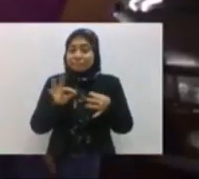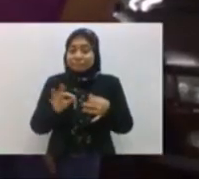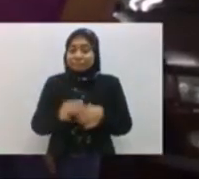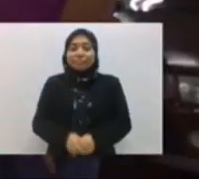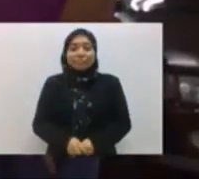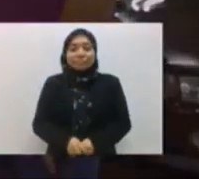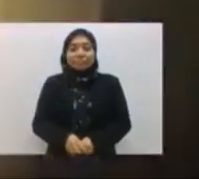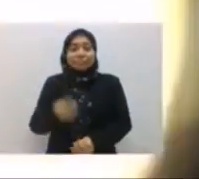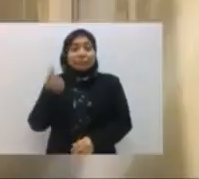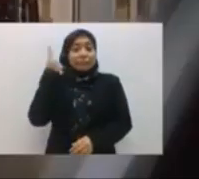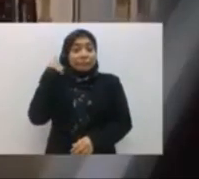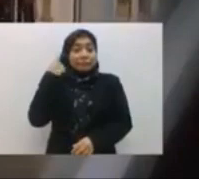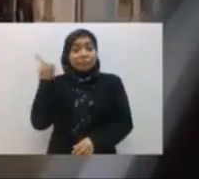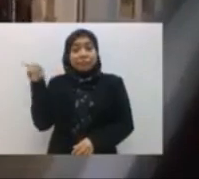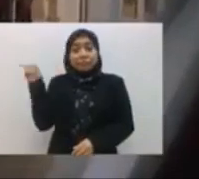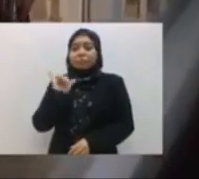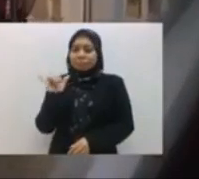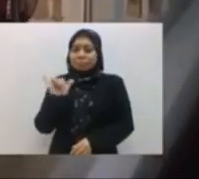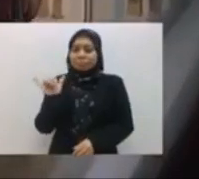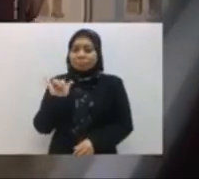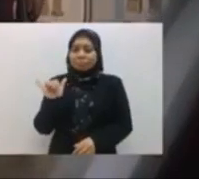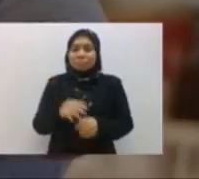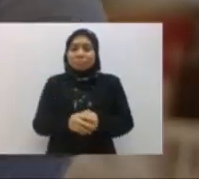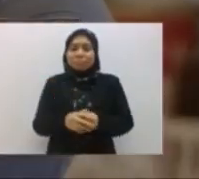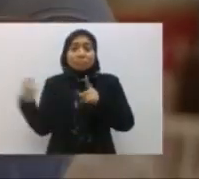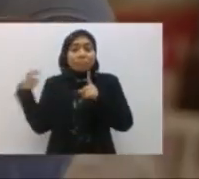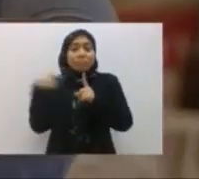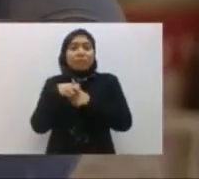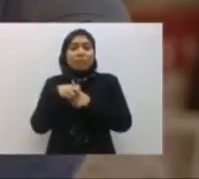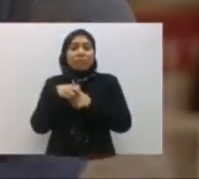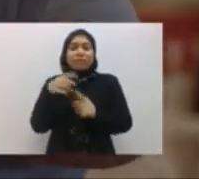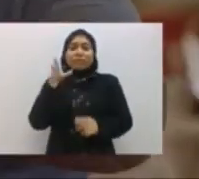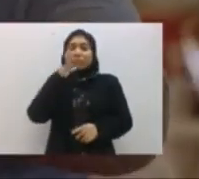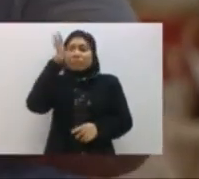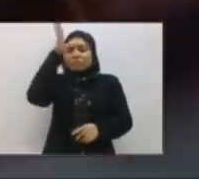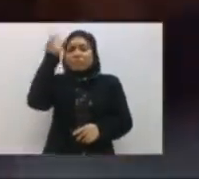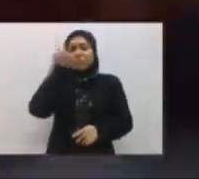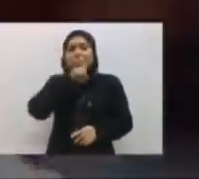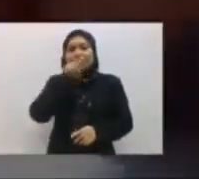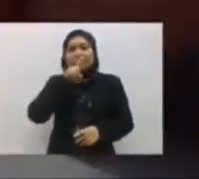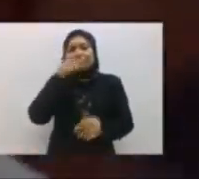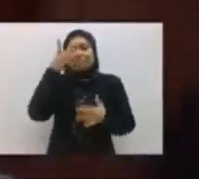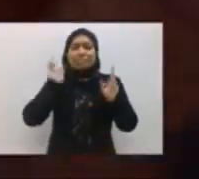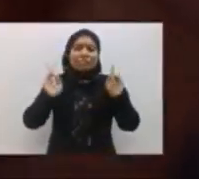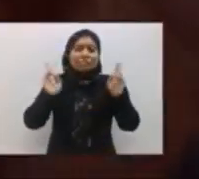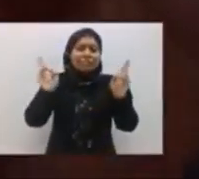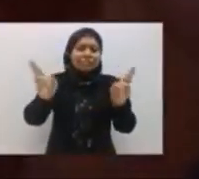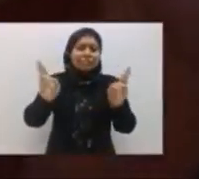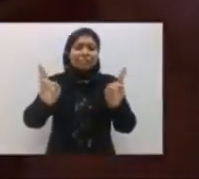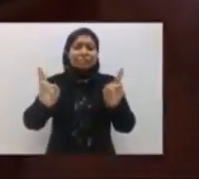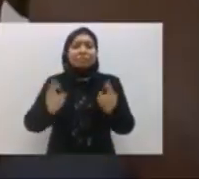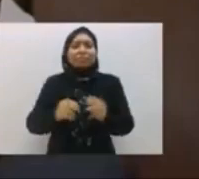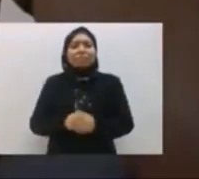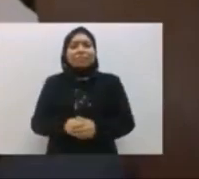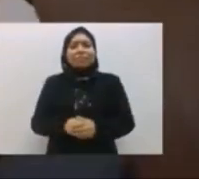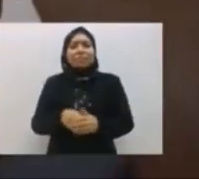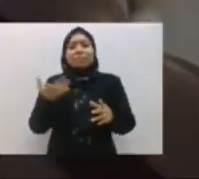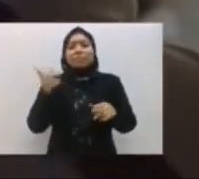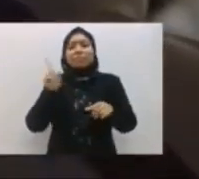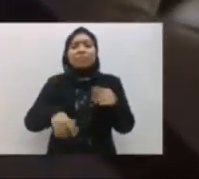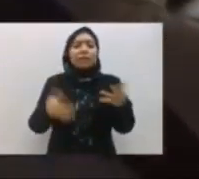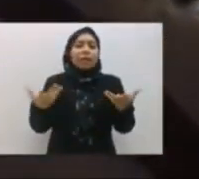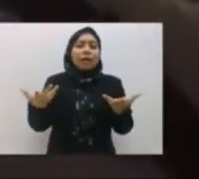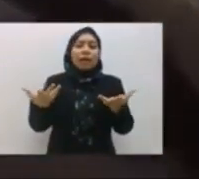awak dengar cerita saya pula. Tadi saya pun dari dalam. Lepas tu saya dapat mesej mak saya tenat. Saya pun nak cepat. Saya tak boleh masuk